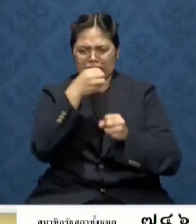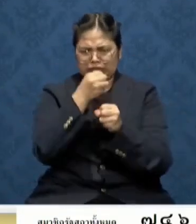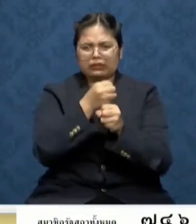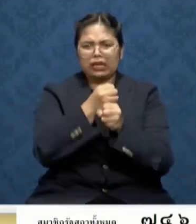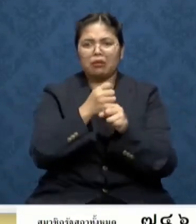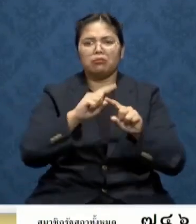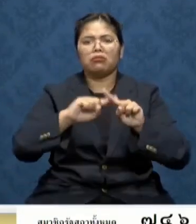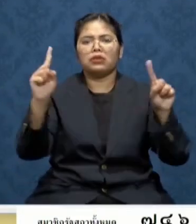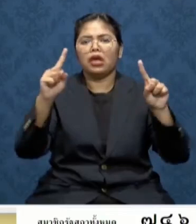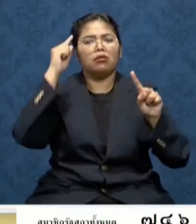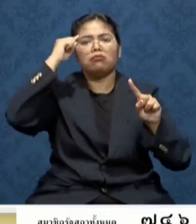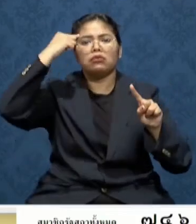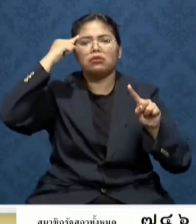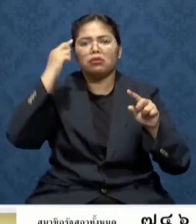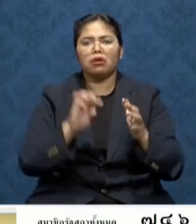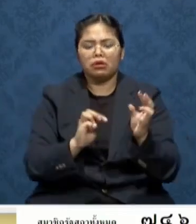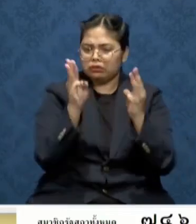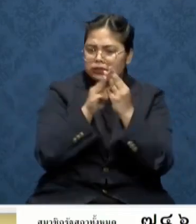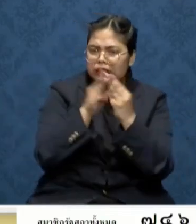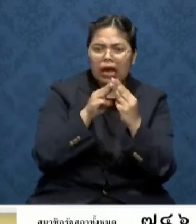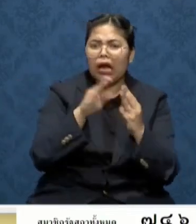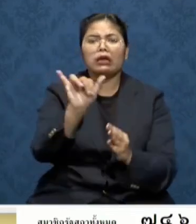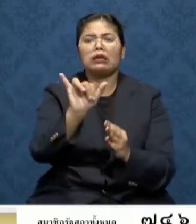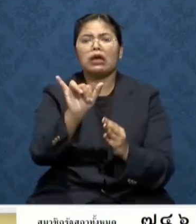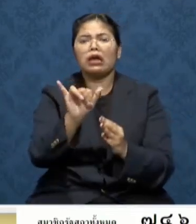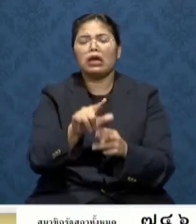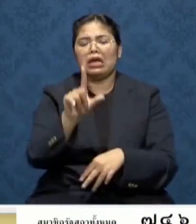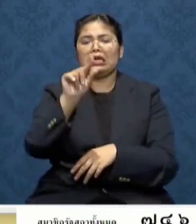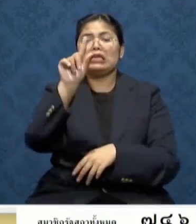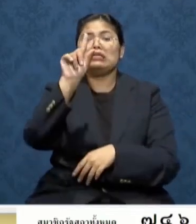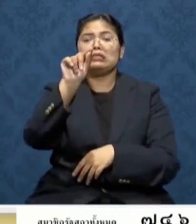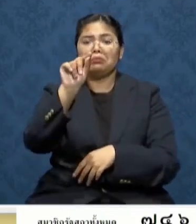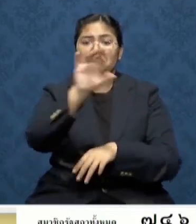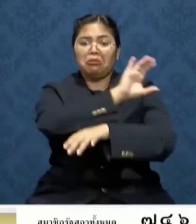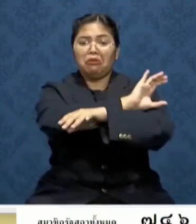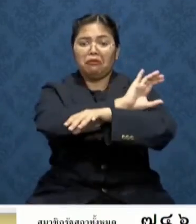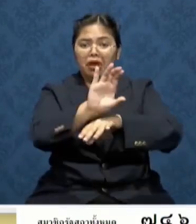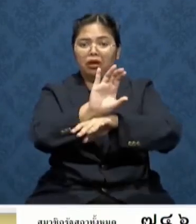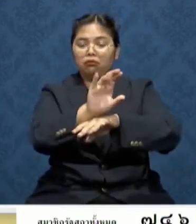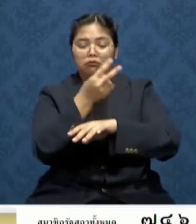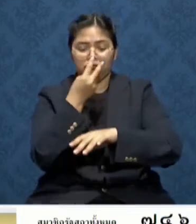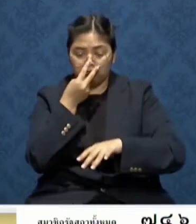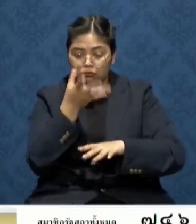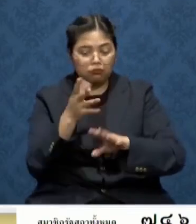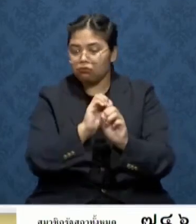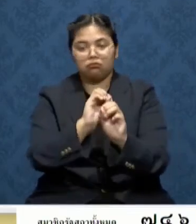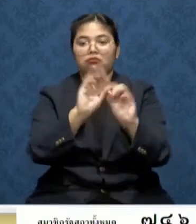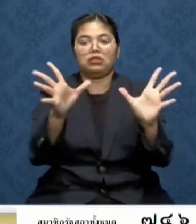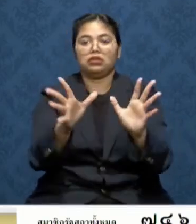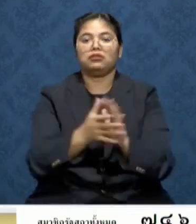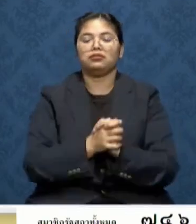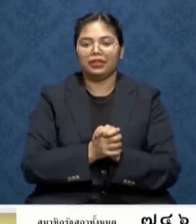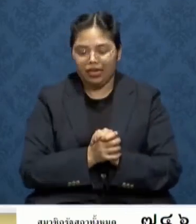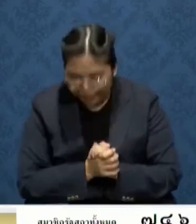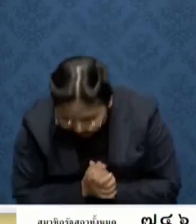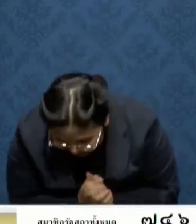้ข้อผูกมัดไ้ซึ่งสัญญาที่หาเสีงไ้ว่า 120 บาๆ ตลอดใสก็ไม่ปรากฎครับใเมื่อ